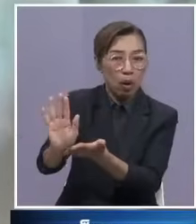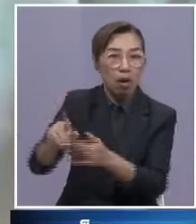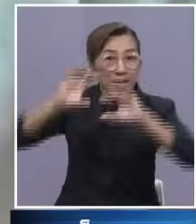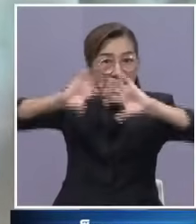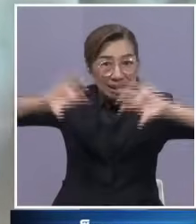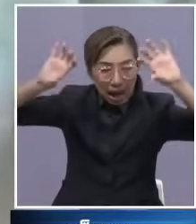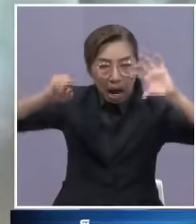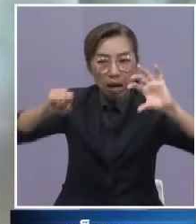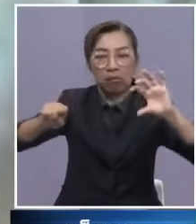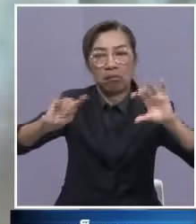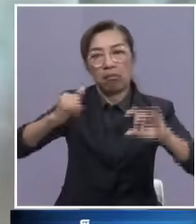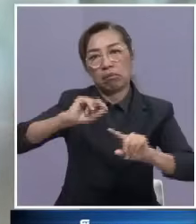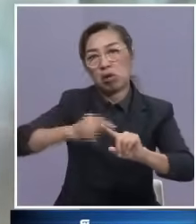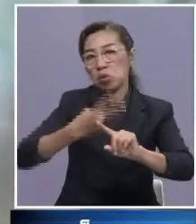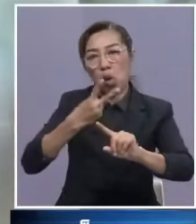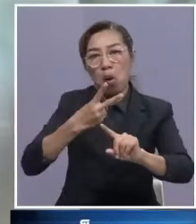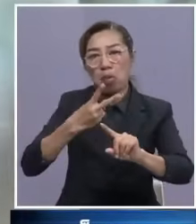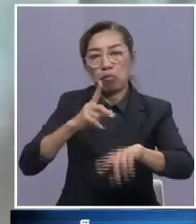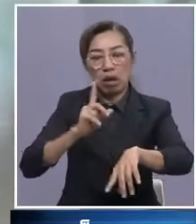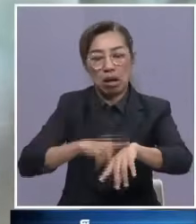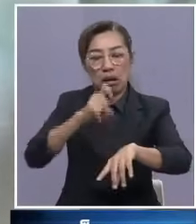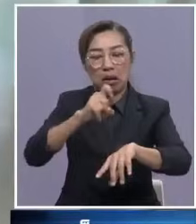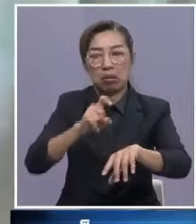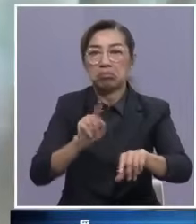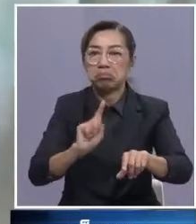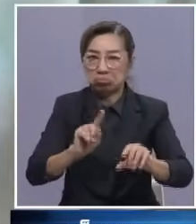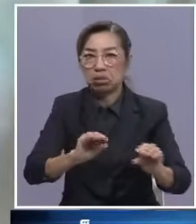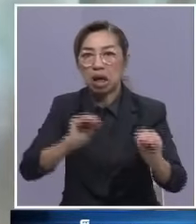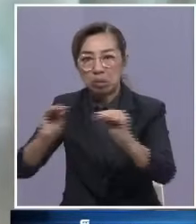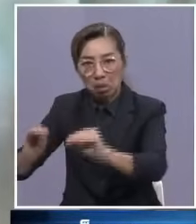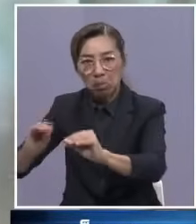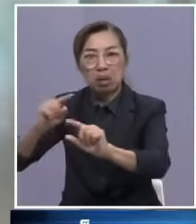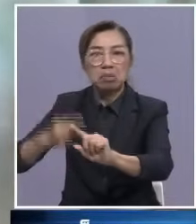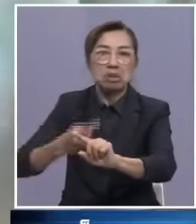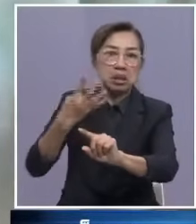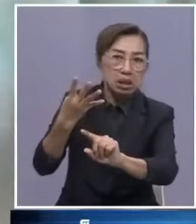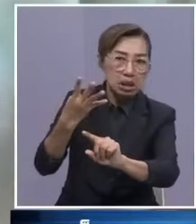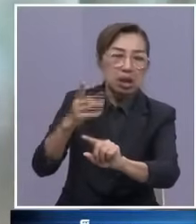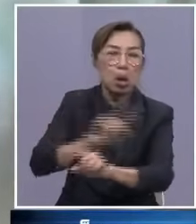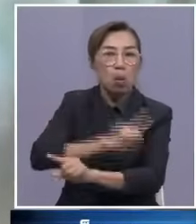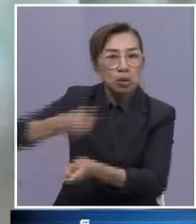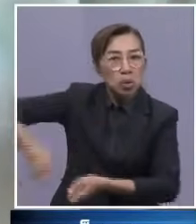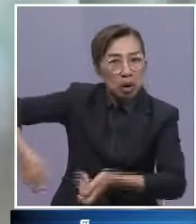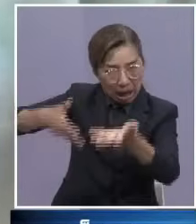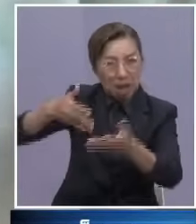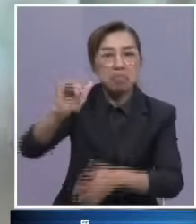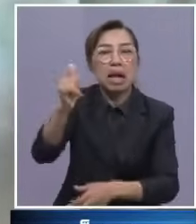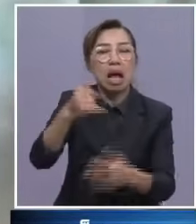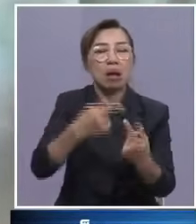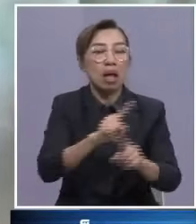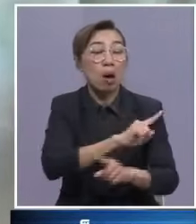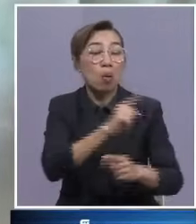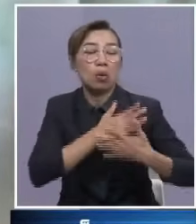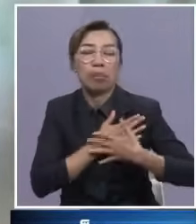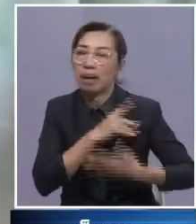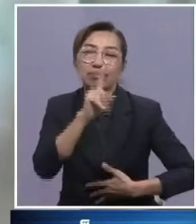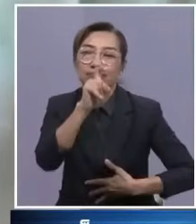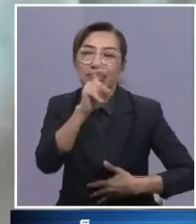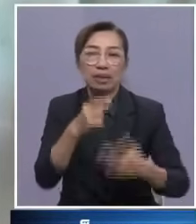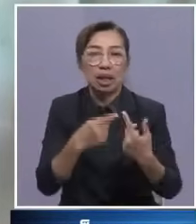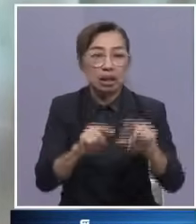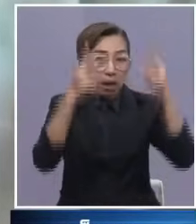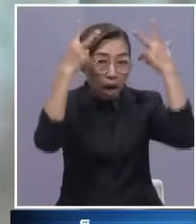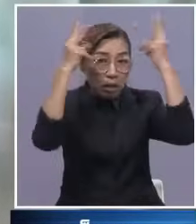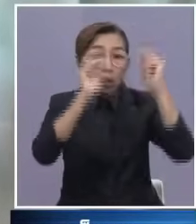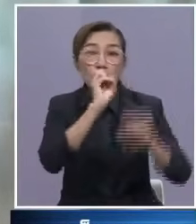ไปเมษาพฤษภาด้วยซ้ำ ใช่อาจจะต้องไปใช้ในช่วงสงกรานต์ใช้วาเลนไทน์เนี่ยน่าจะไม่ทันนะ แต่นายกเศรษฐายืนยันยังคง